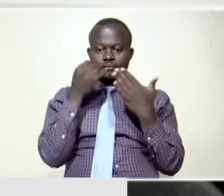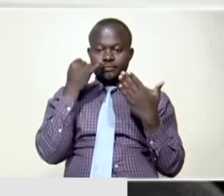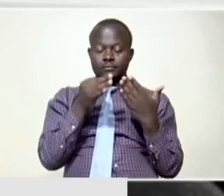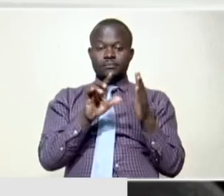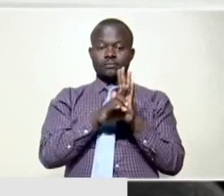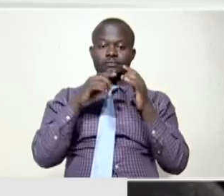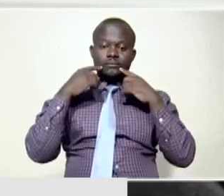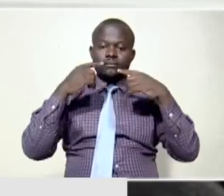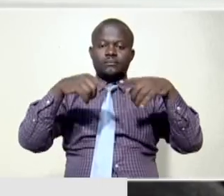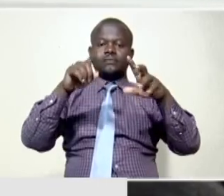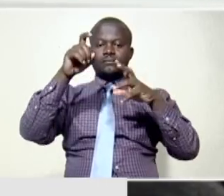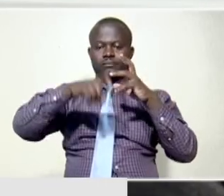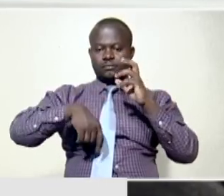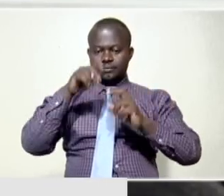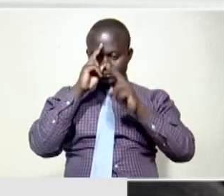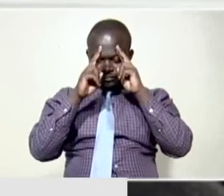byasohotse.